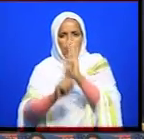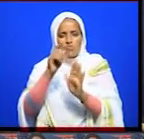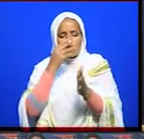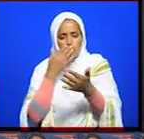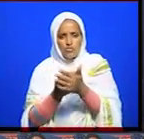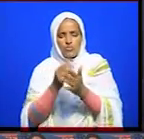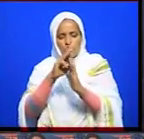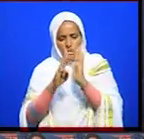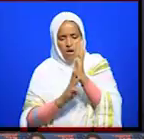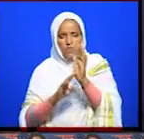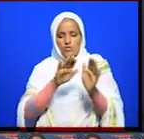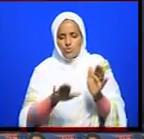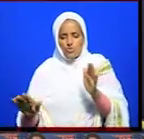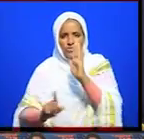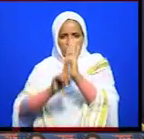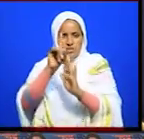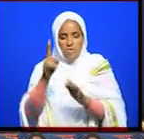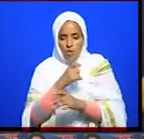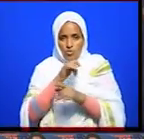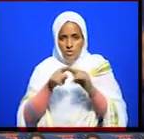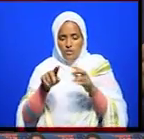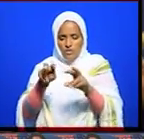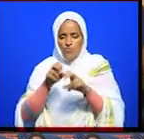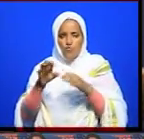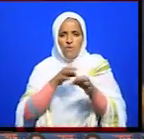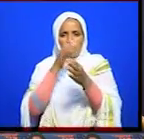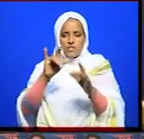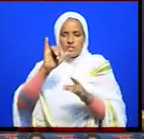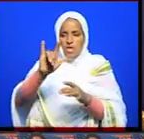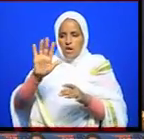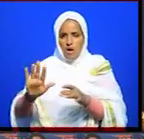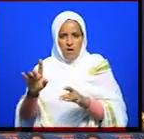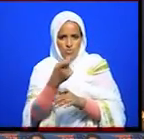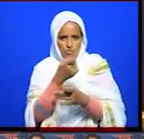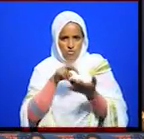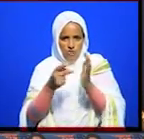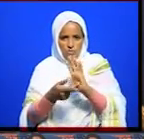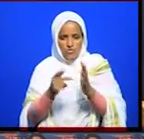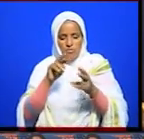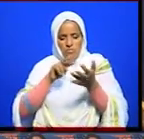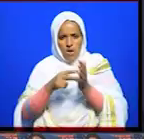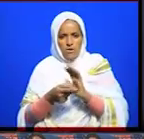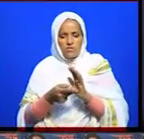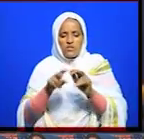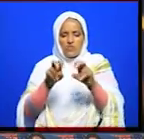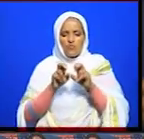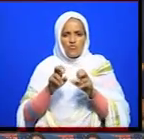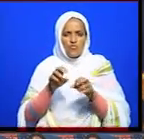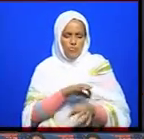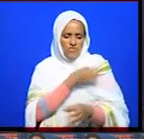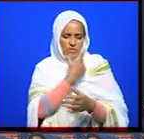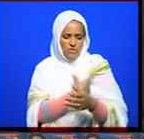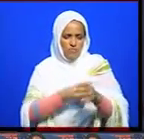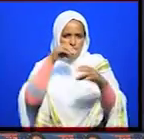ስነ ምግባር ልጆቻቸውን ያሳድጋሉ። ካልሆነ ግን የክፉ መንፈስ ዜጋ ሁሉ ሊሆኑ ይችላሉ። ማለት